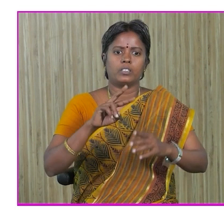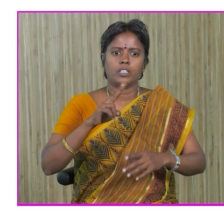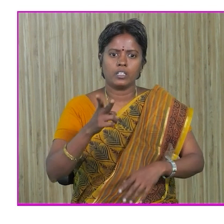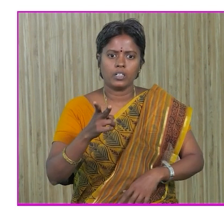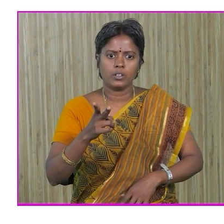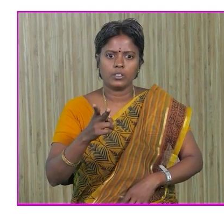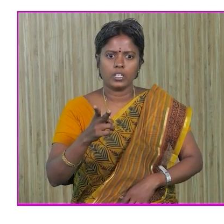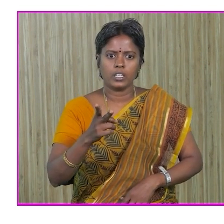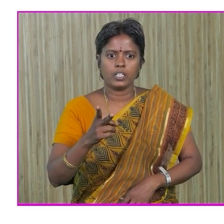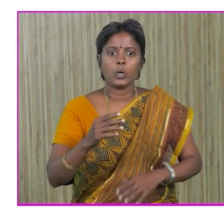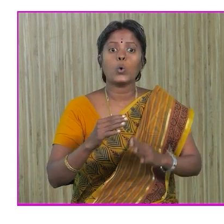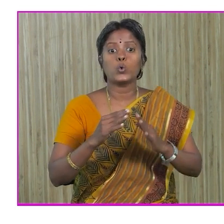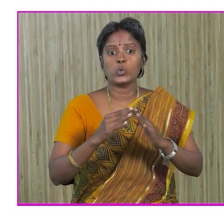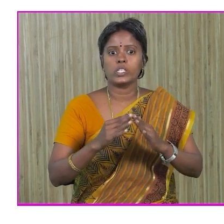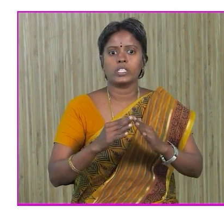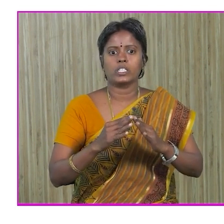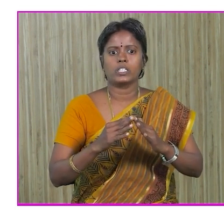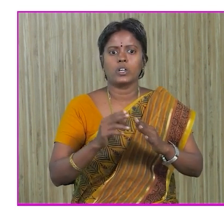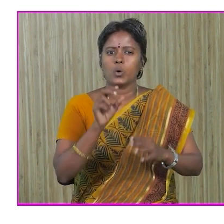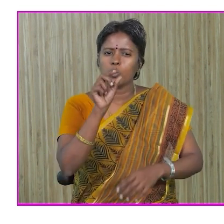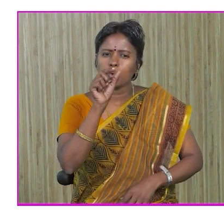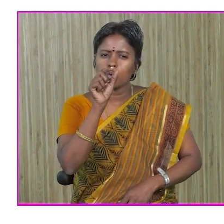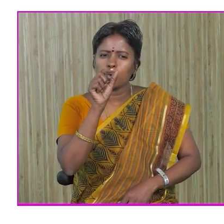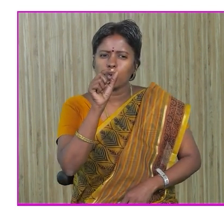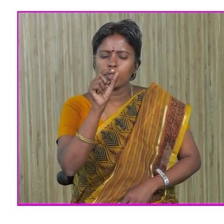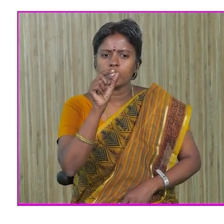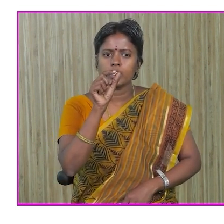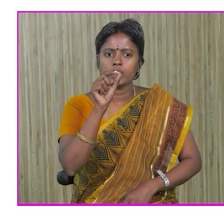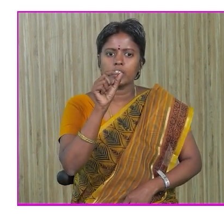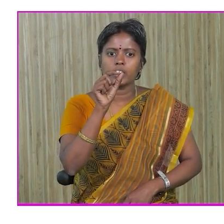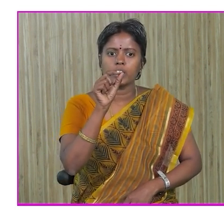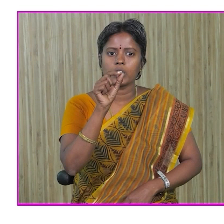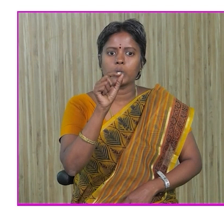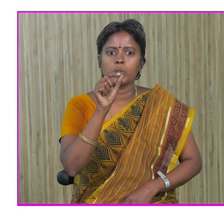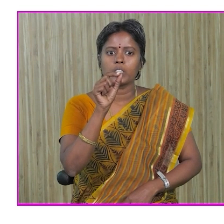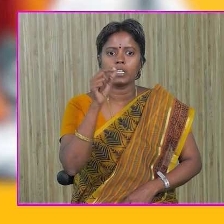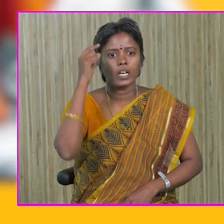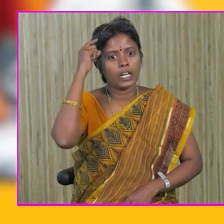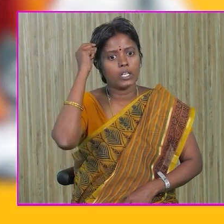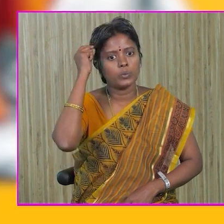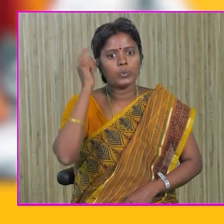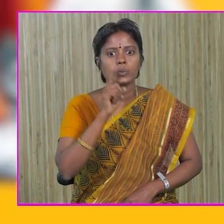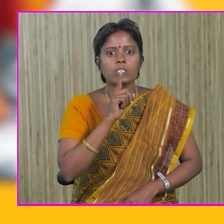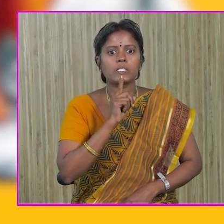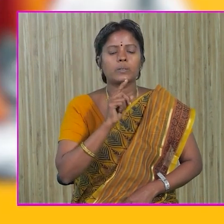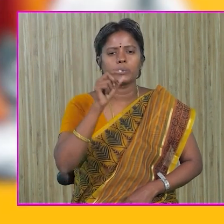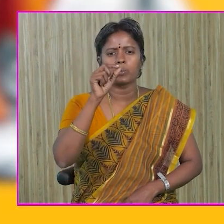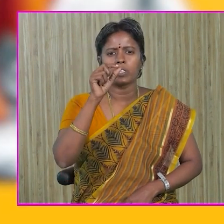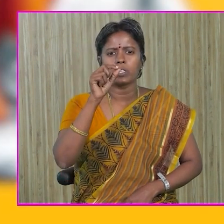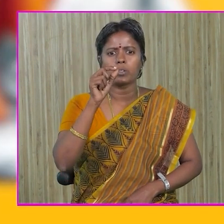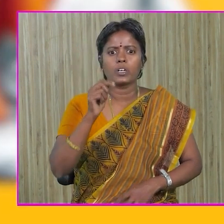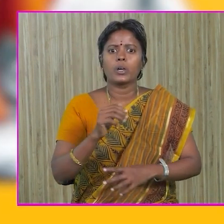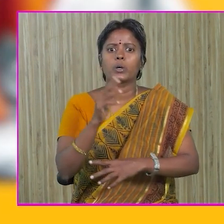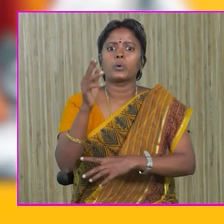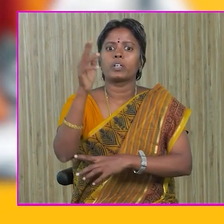வரக்கூடிய குன்றி அப்படிங்கிறது குன்றி மணி, இந்த கருப்பும் சிவப்பும் கலந்த கலரில் ஒரு மணி ஒன்று இருக்கும், ஒரு கொடியில்